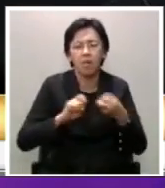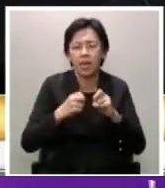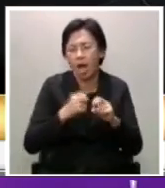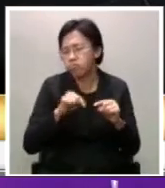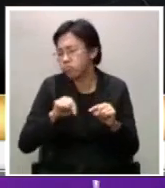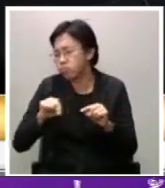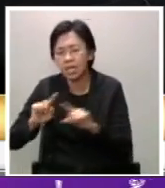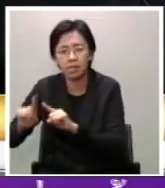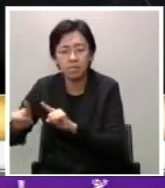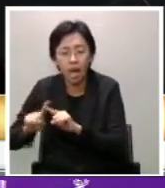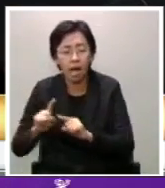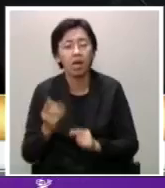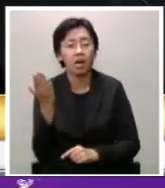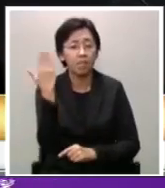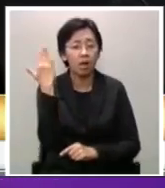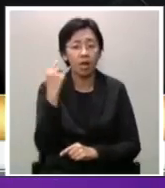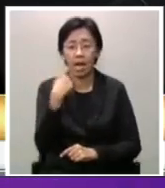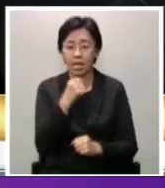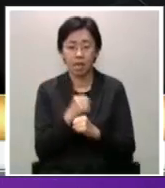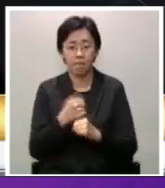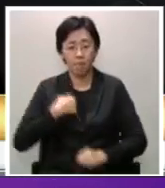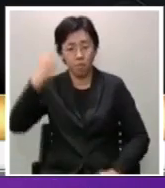นั่นน่ะวันนั้นท่านใครทำผม